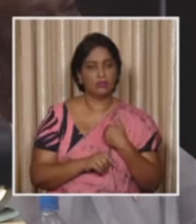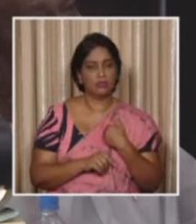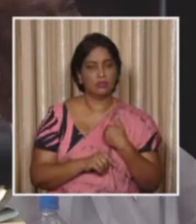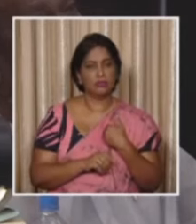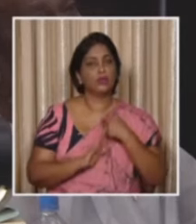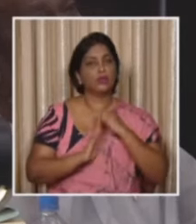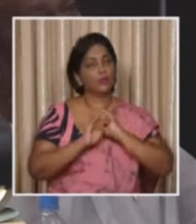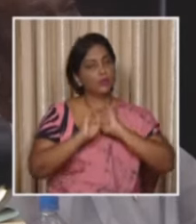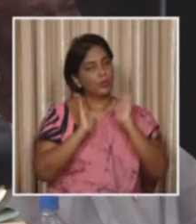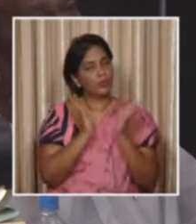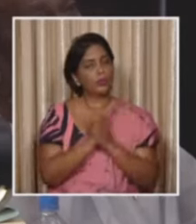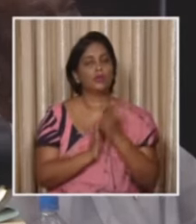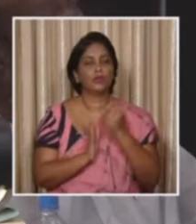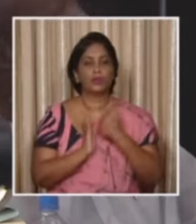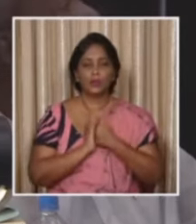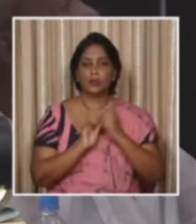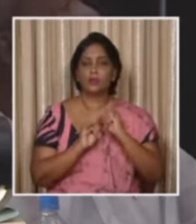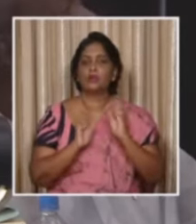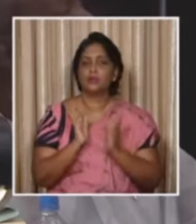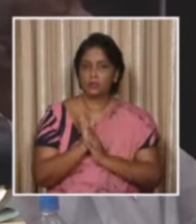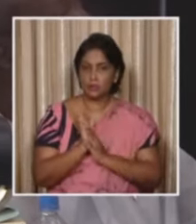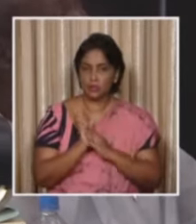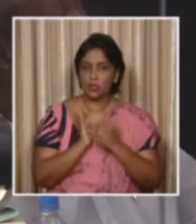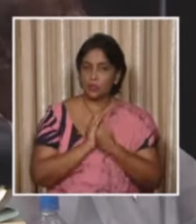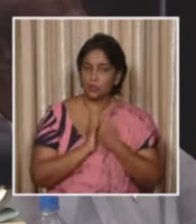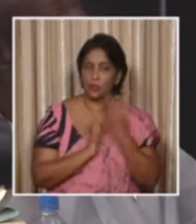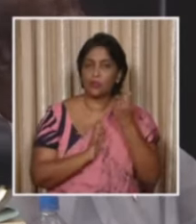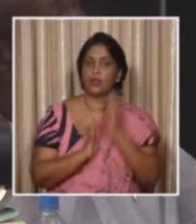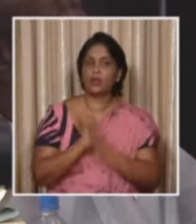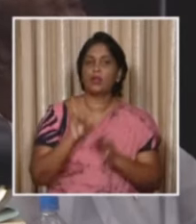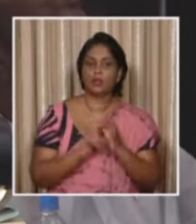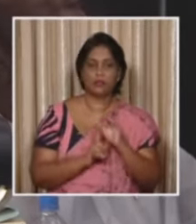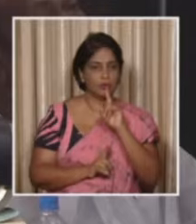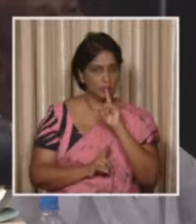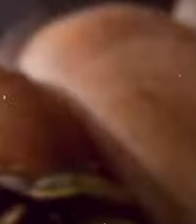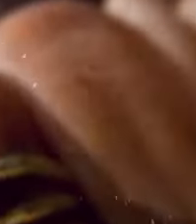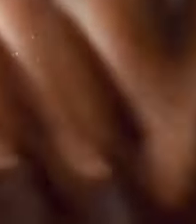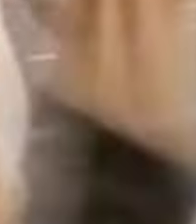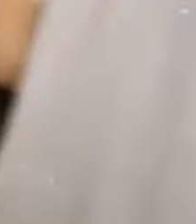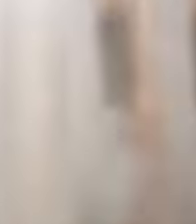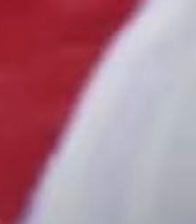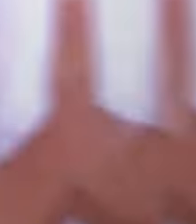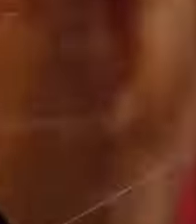සියලු පාර්ශ්වවලින් ගරු අගමැතිතුමා, ගරු මුදල් ඇමතිතුමා ඉල්ලා සිටිනවා. බොහොම ස්තුතියි. හොඳයි.